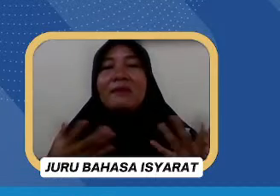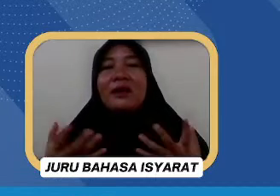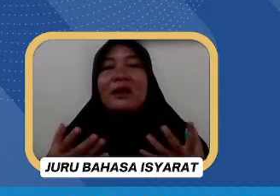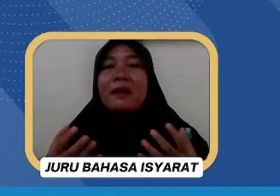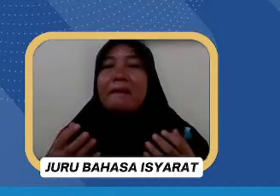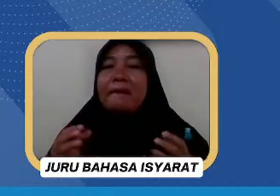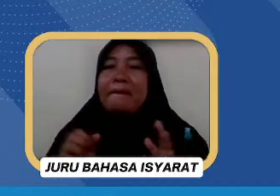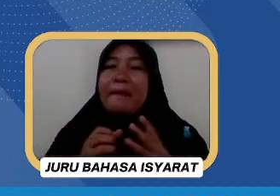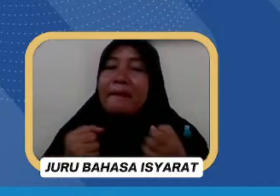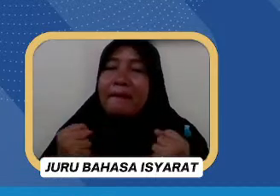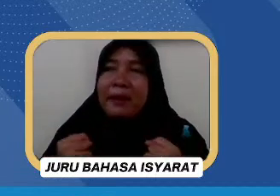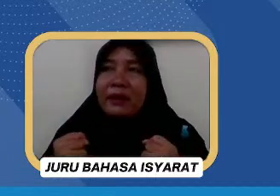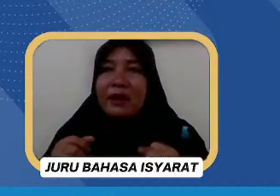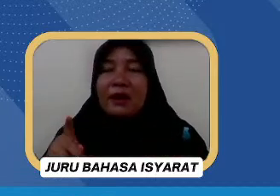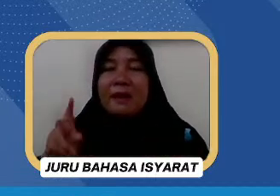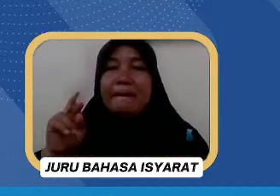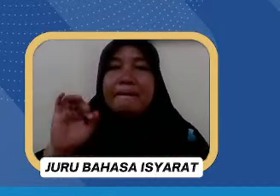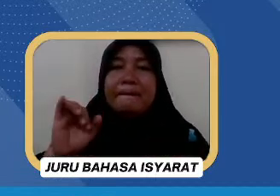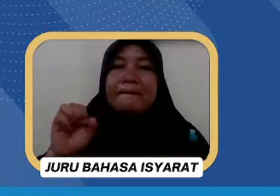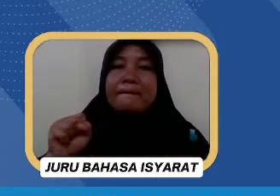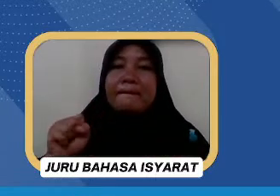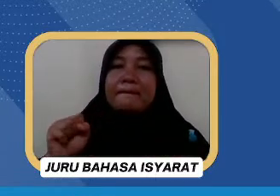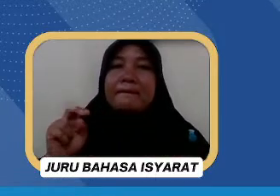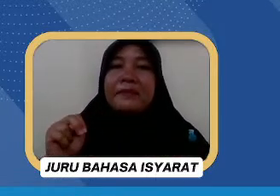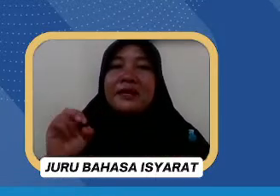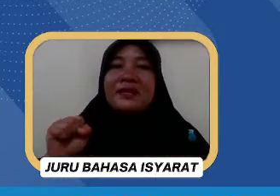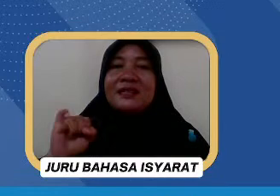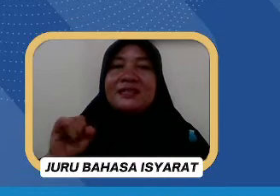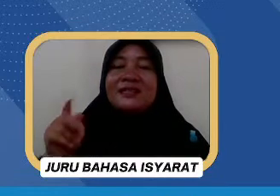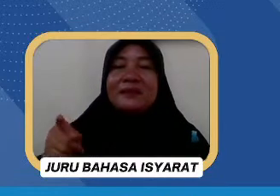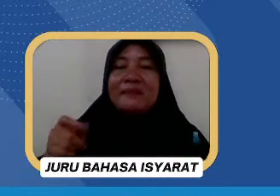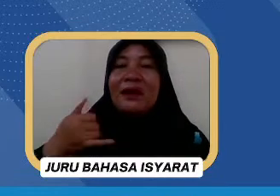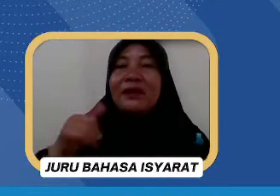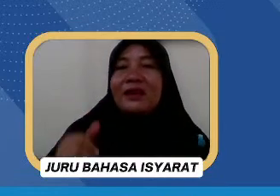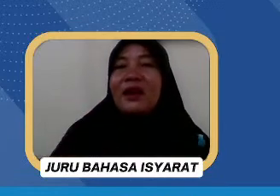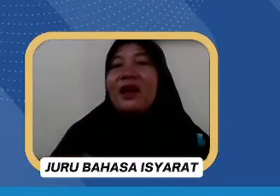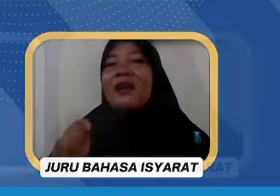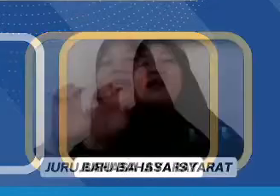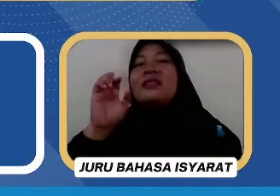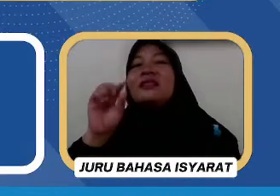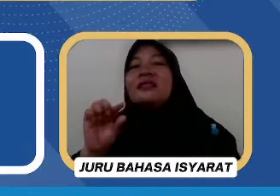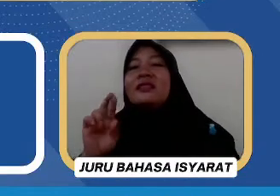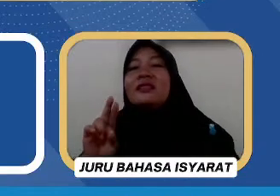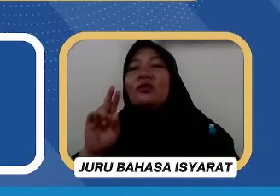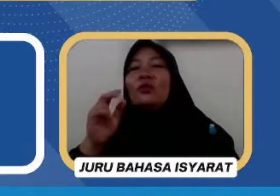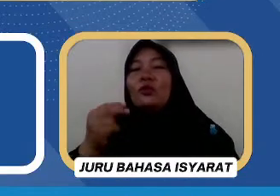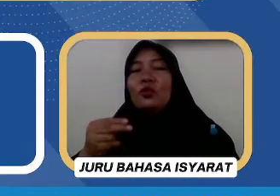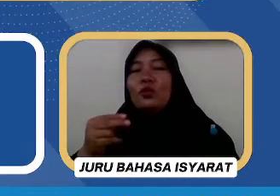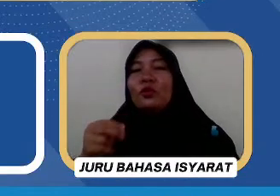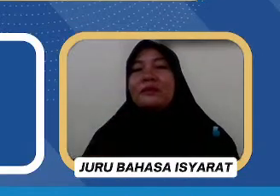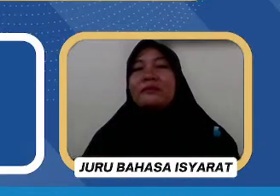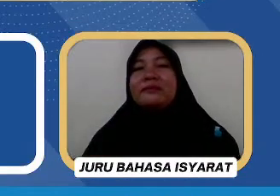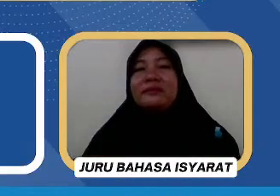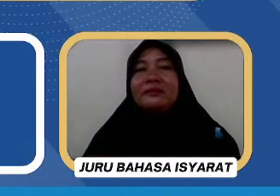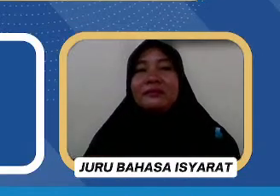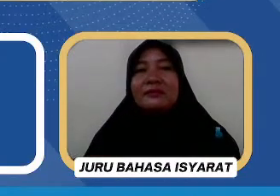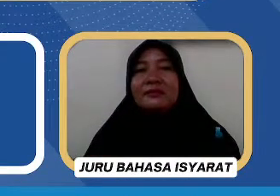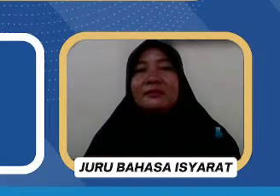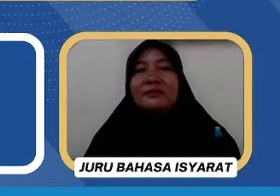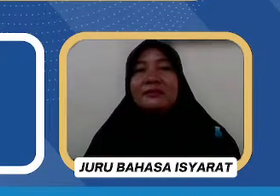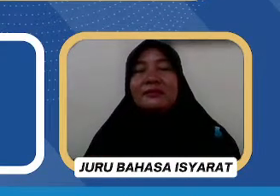Irfan pertanyaannya, dipersilakan untuk menjawab. Oke, terima kasih Ade Siti, pertanyaan